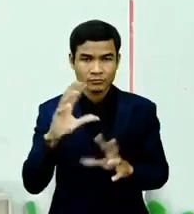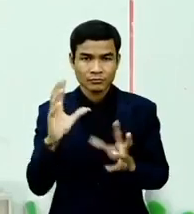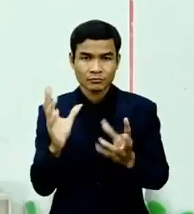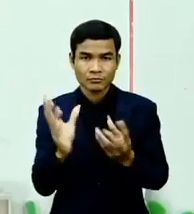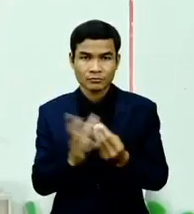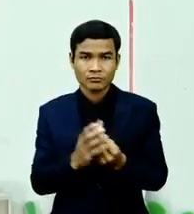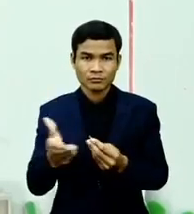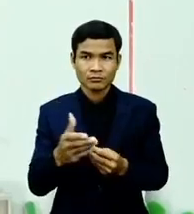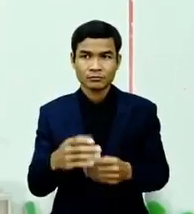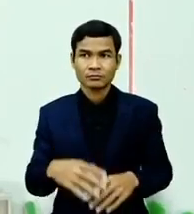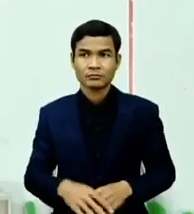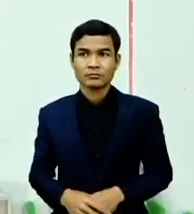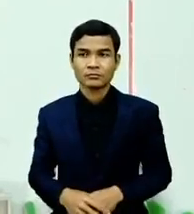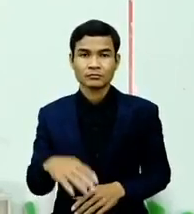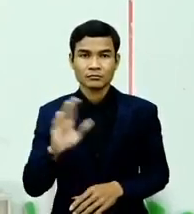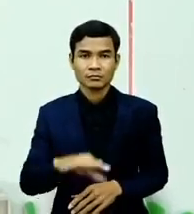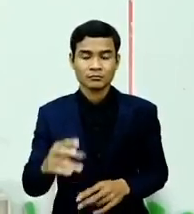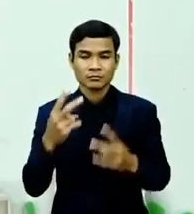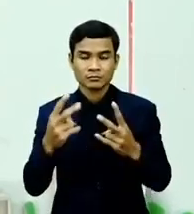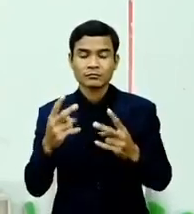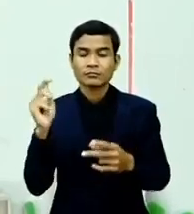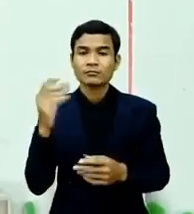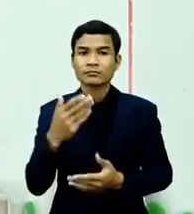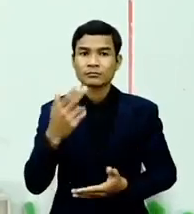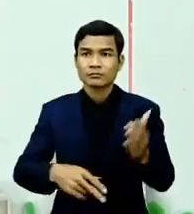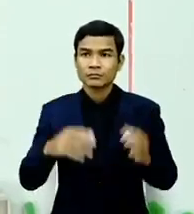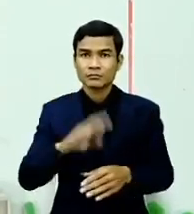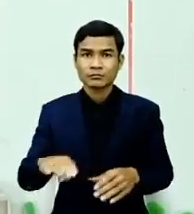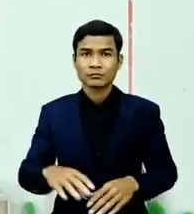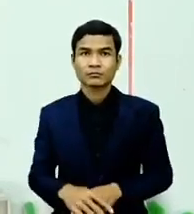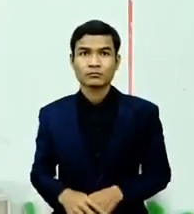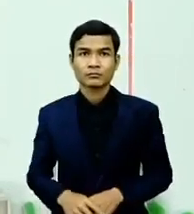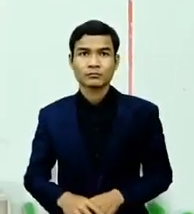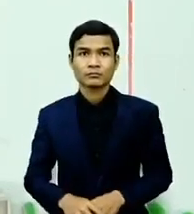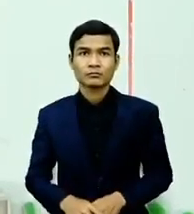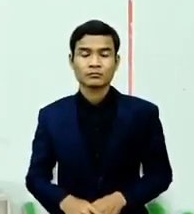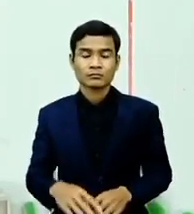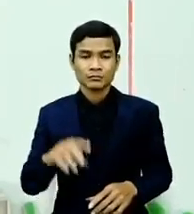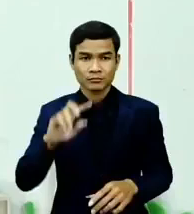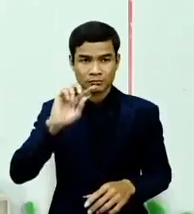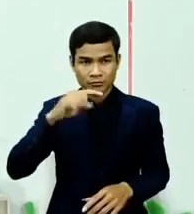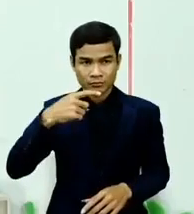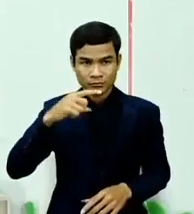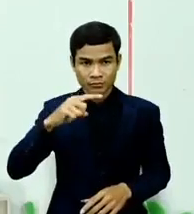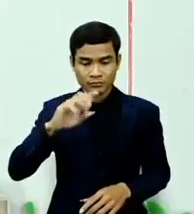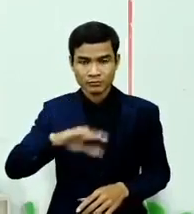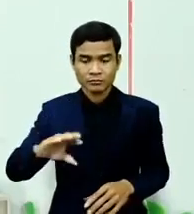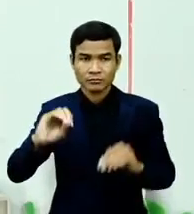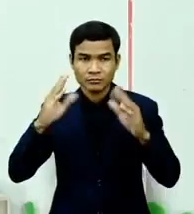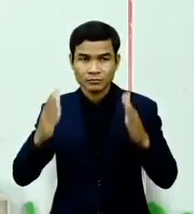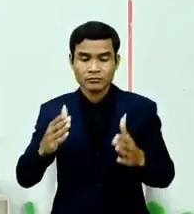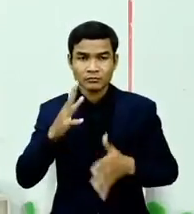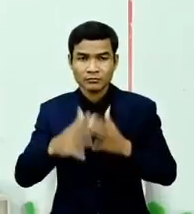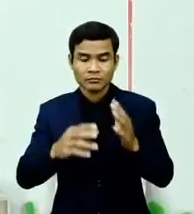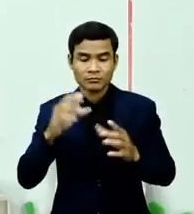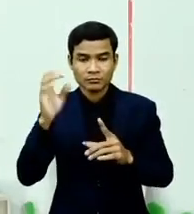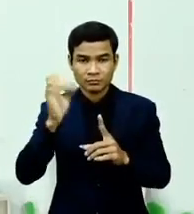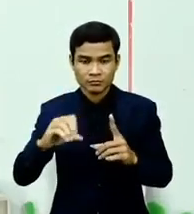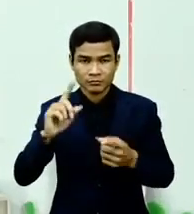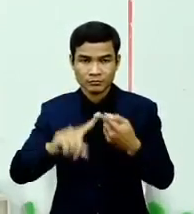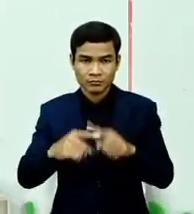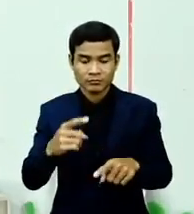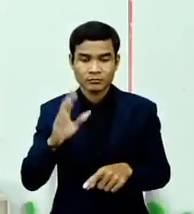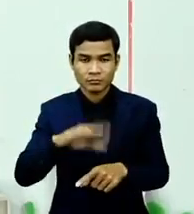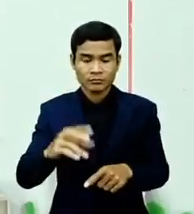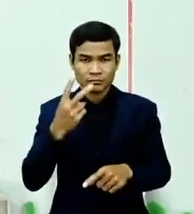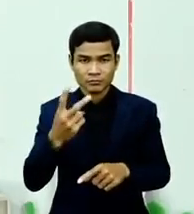ចាអញ្ចឹងកូនឃើញថារូបអ្វីដែរកូនចាគឺរូបបោតណាចាអញ្ចឹងអ្នកគ្រូអានរបស់លេខហើយកូនសង្កេតមើលផងដែ